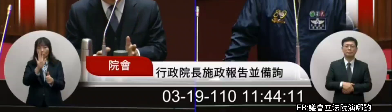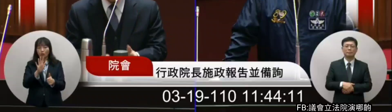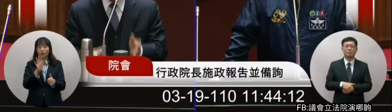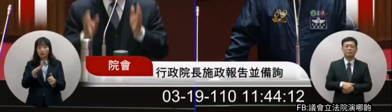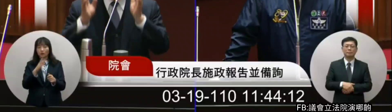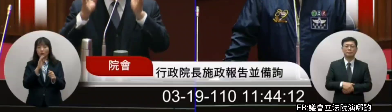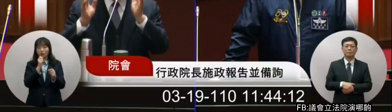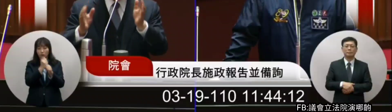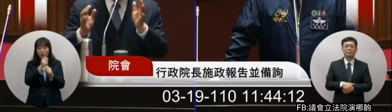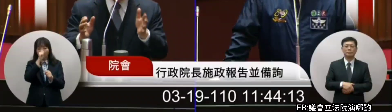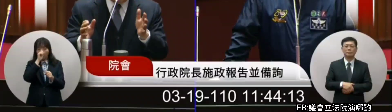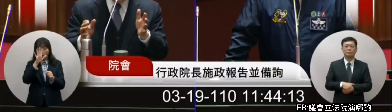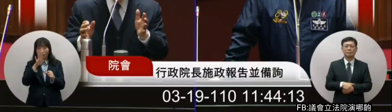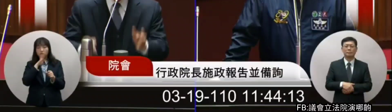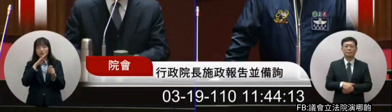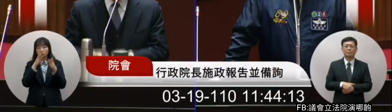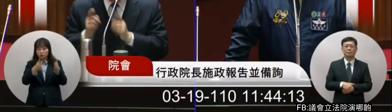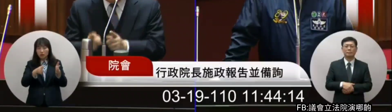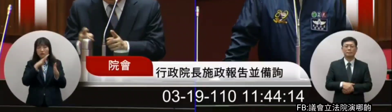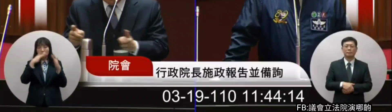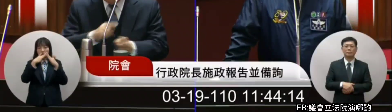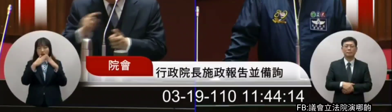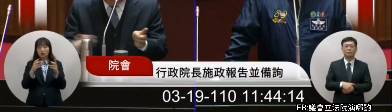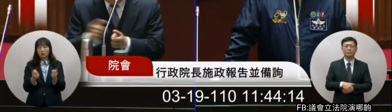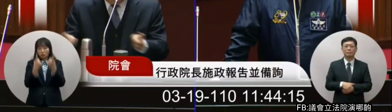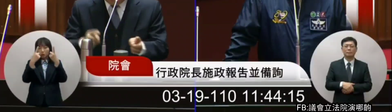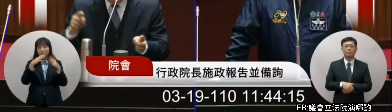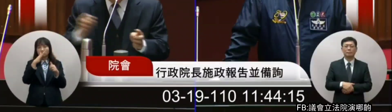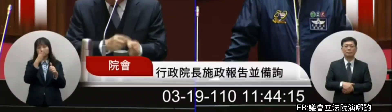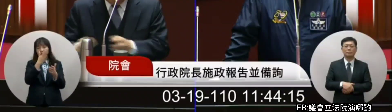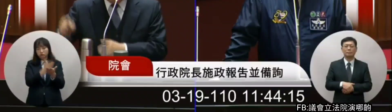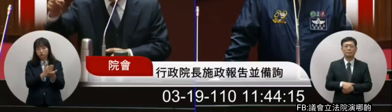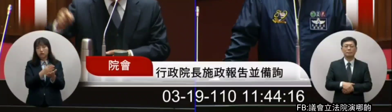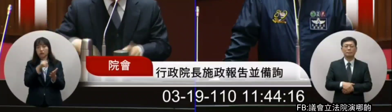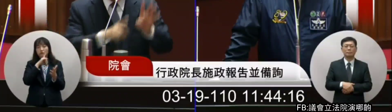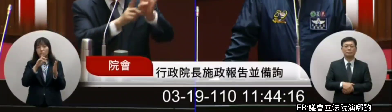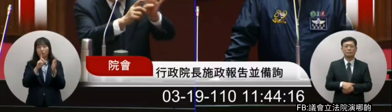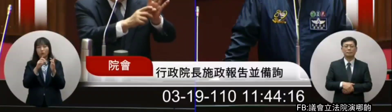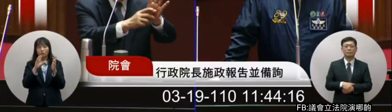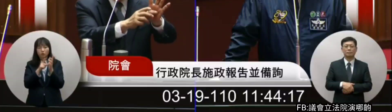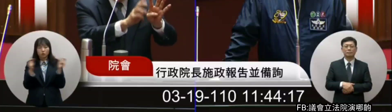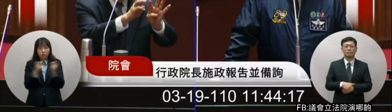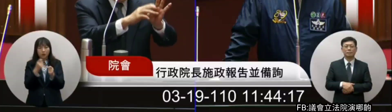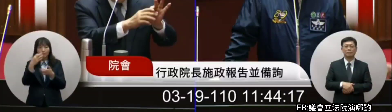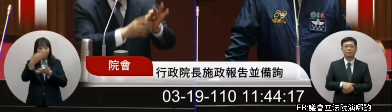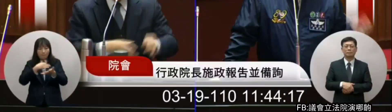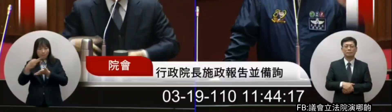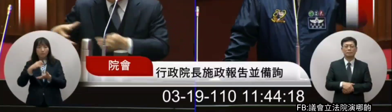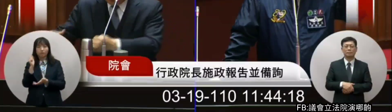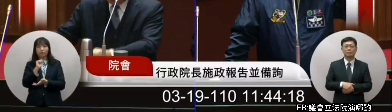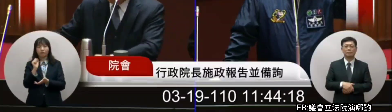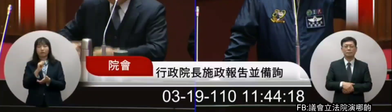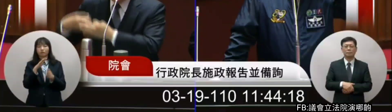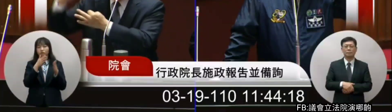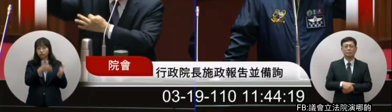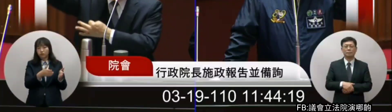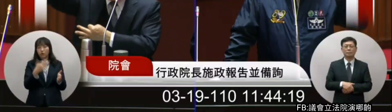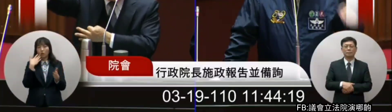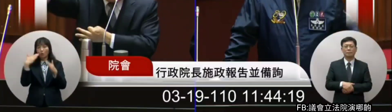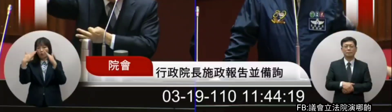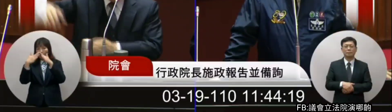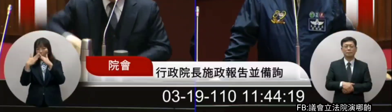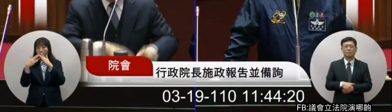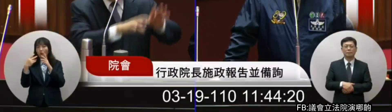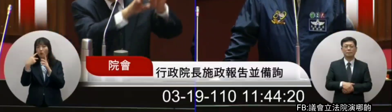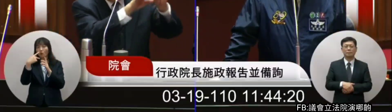我们效果是希望打炒房，所以对于短炒短买短卖这个打，另外用房子去